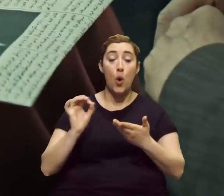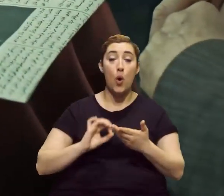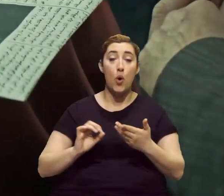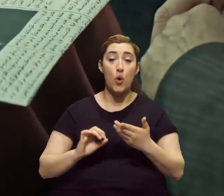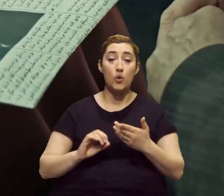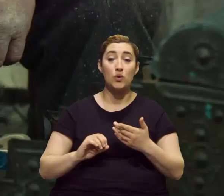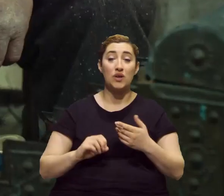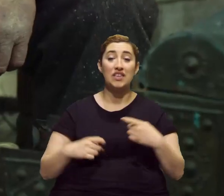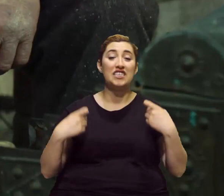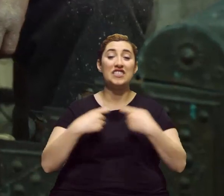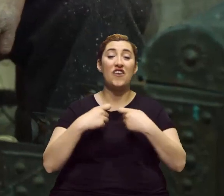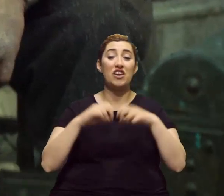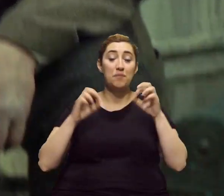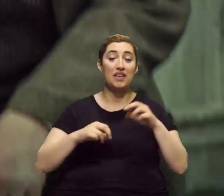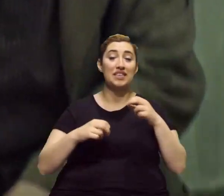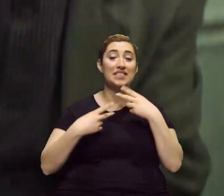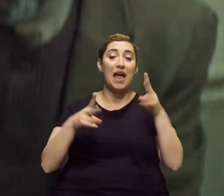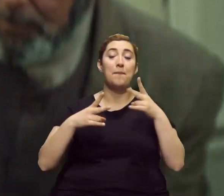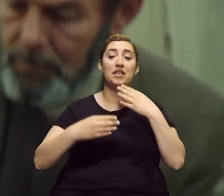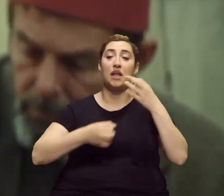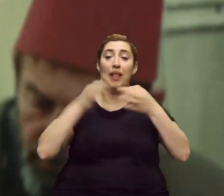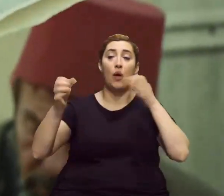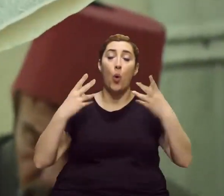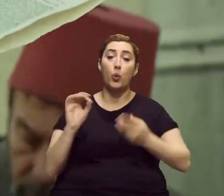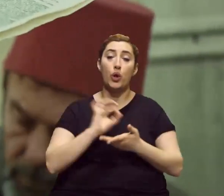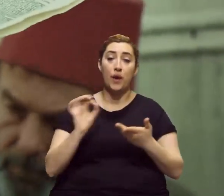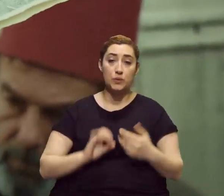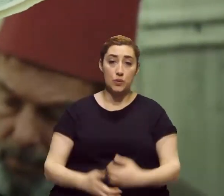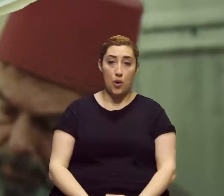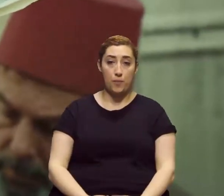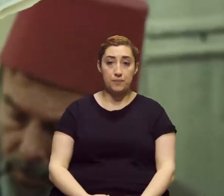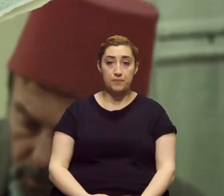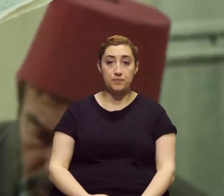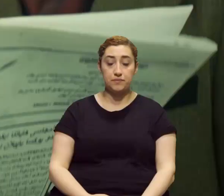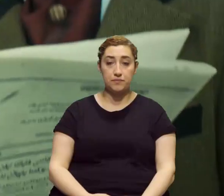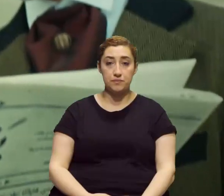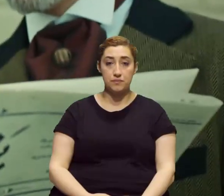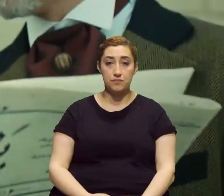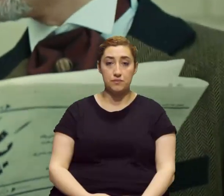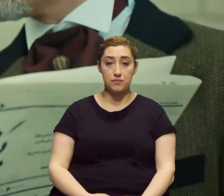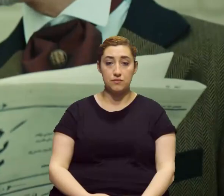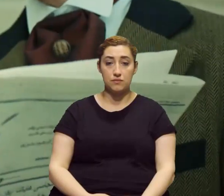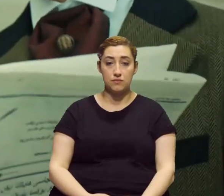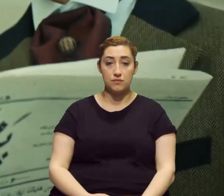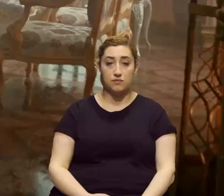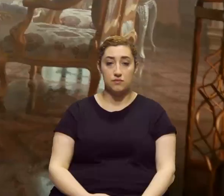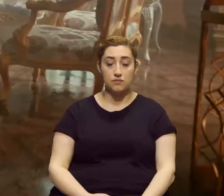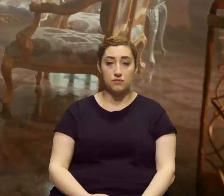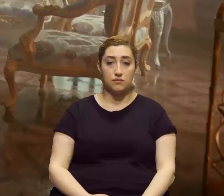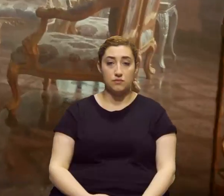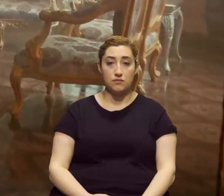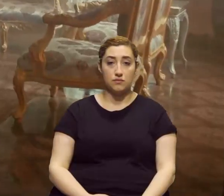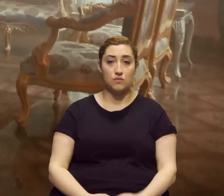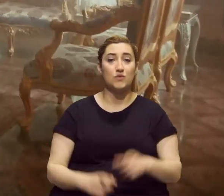Yazıyor. Seferberlik ilan edildiği yazıyor. İki adam gazete haberine bakarak yorum yaptı.